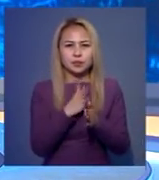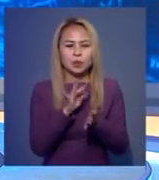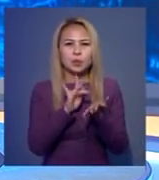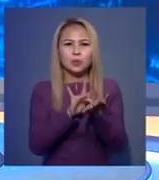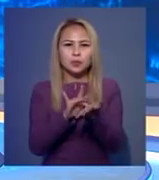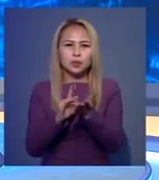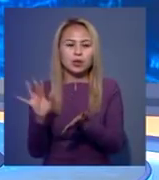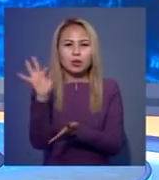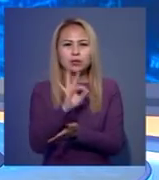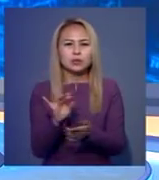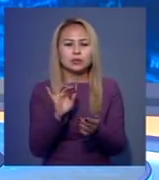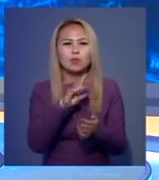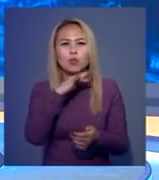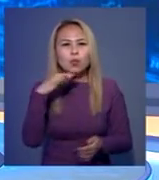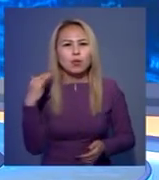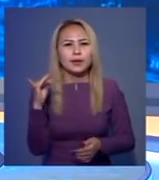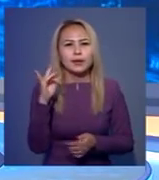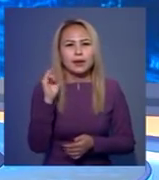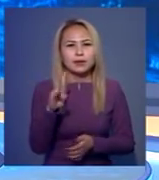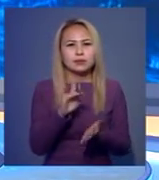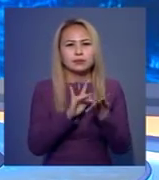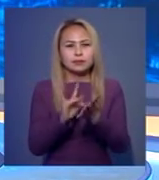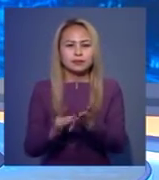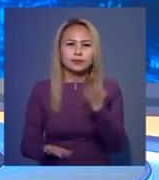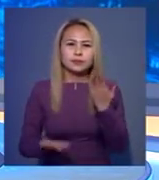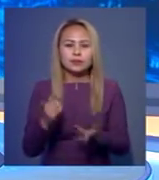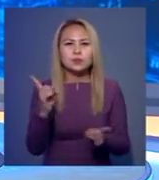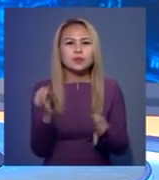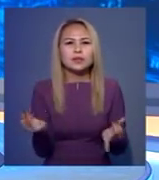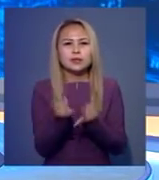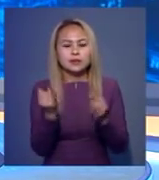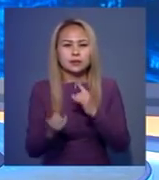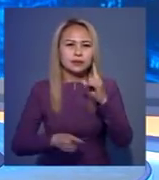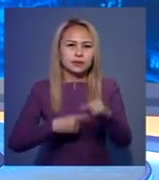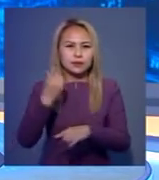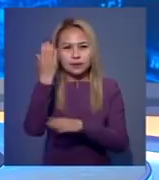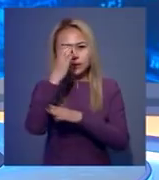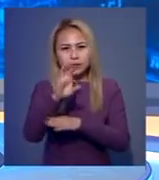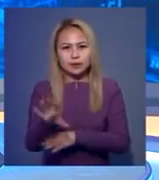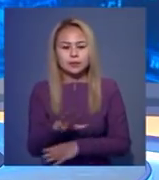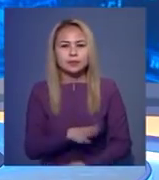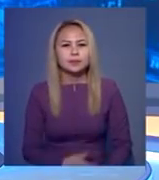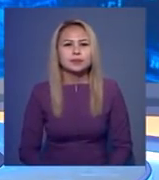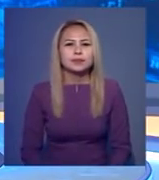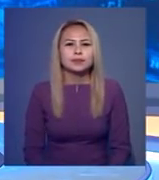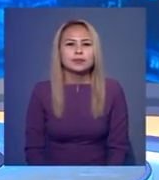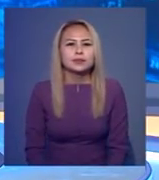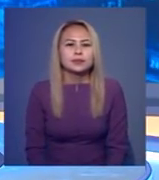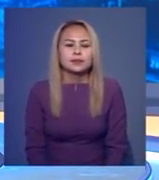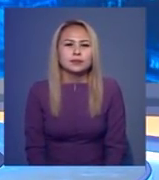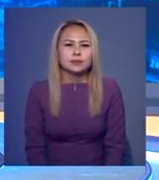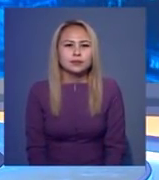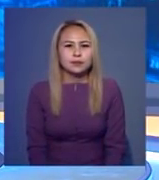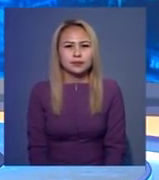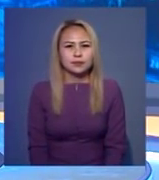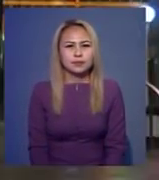тіпті туристік турлар да көбейді. Еліміз Иран саяхатшыларын немен қызықтырады деген сұраққа келесі бейнематериалдан жауап